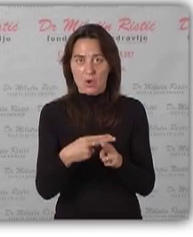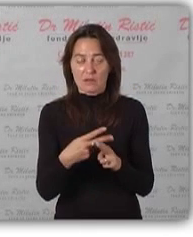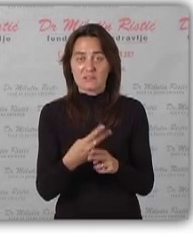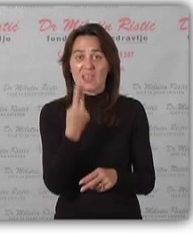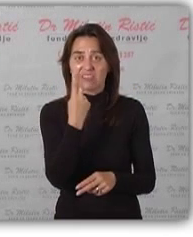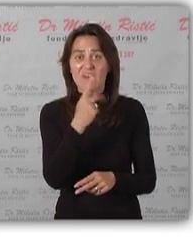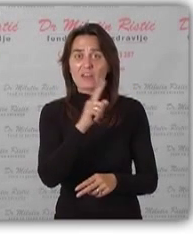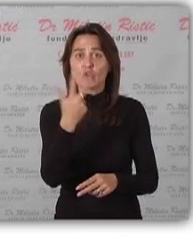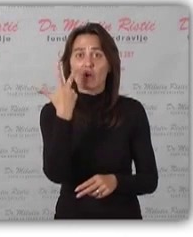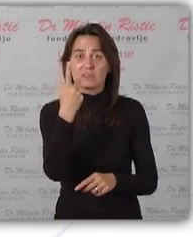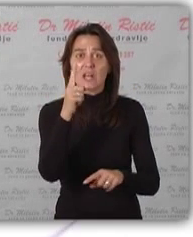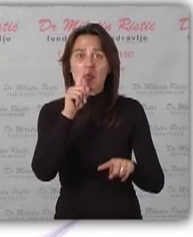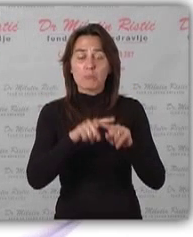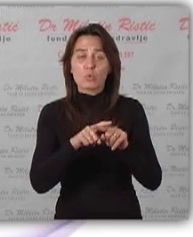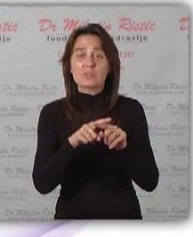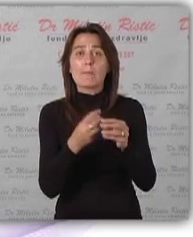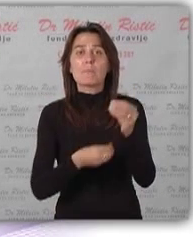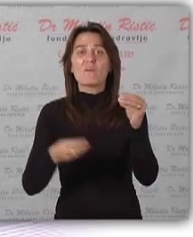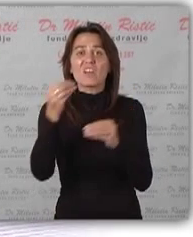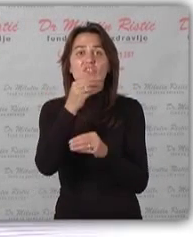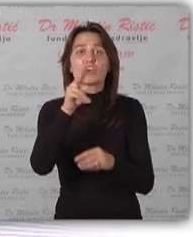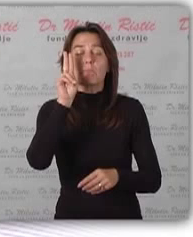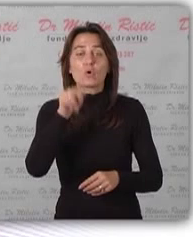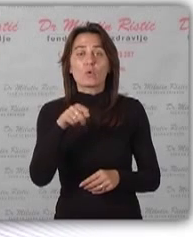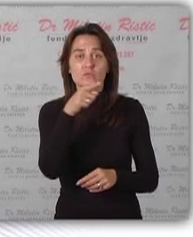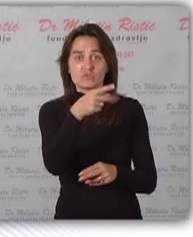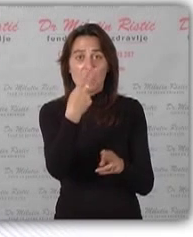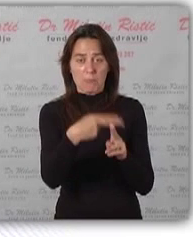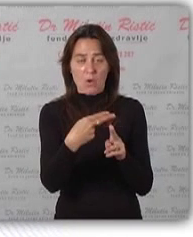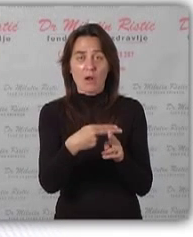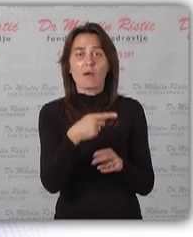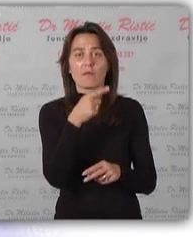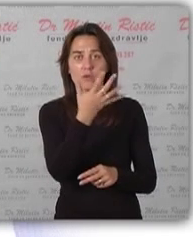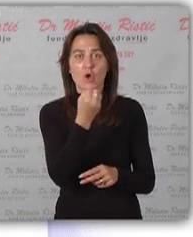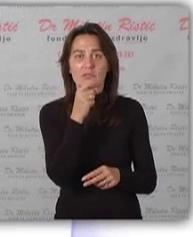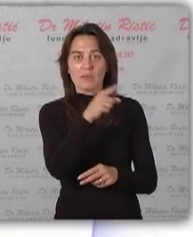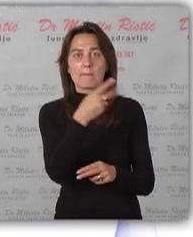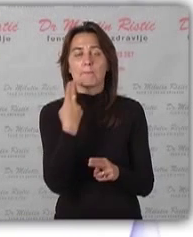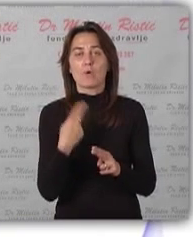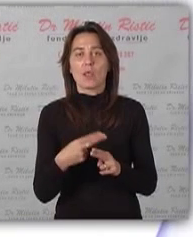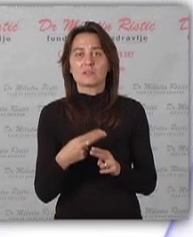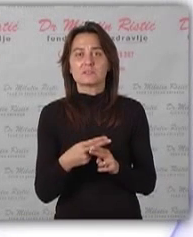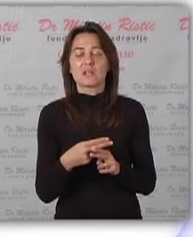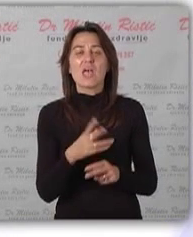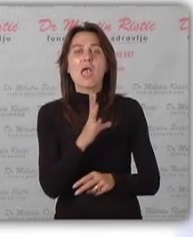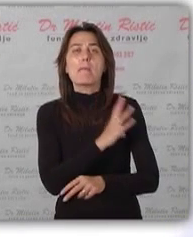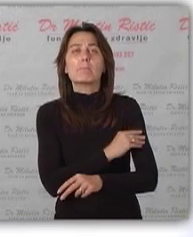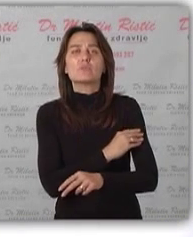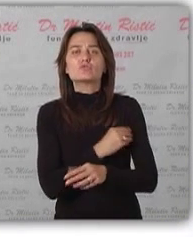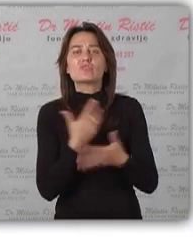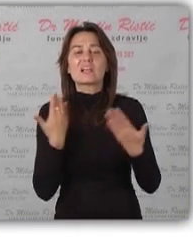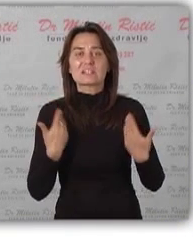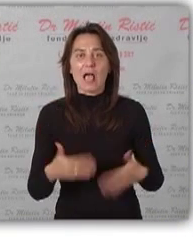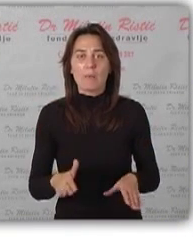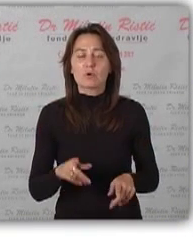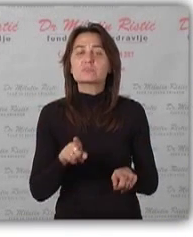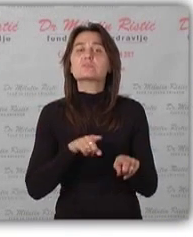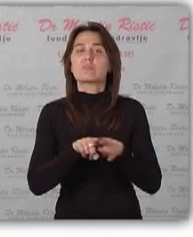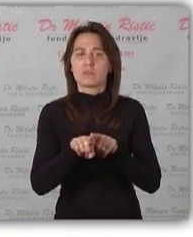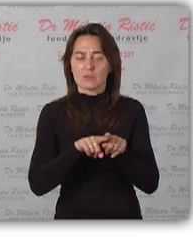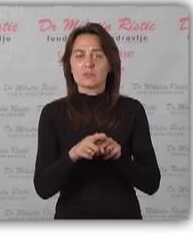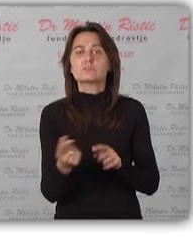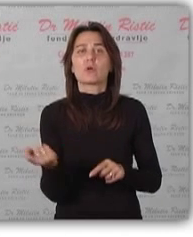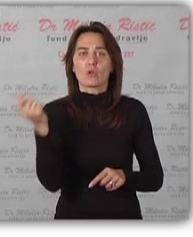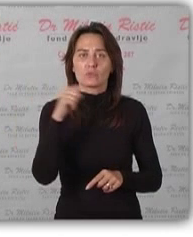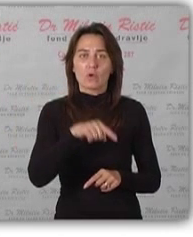nastanak artroza i 2 do 3 puta povećava mogućnost da pacijent oboli od artroze. Mišićna slabost